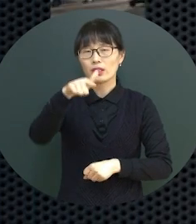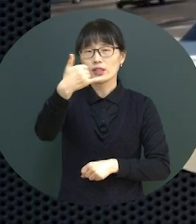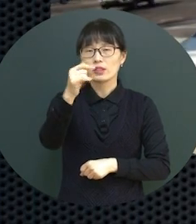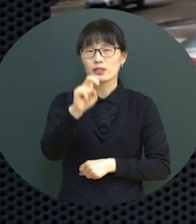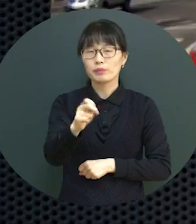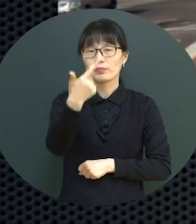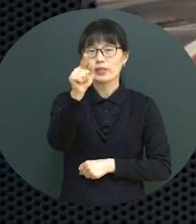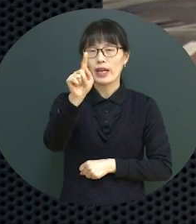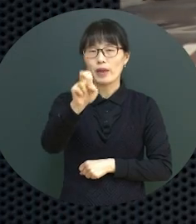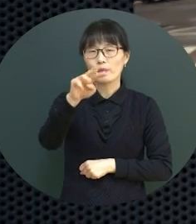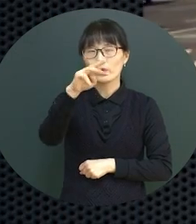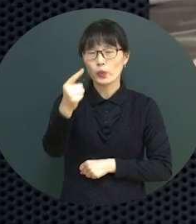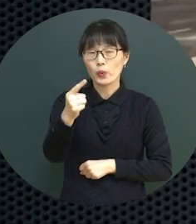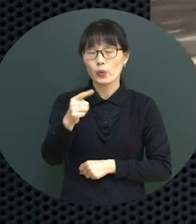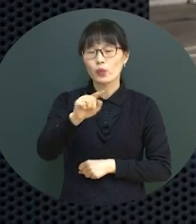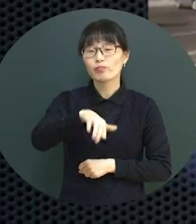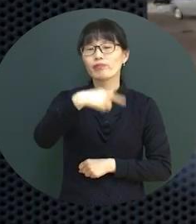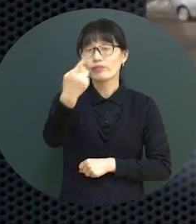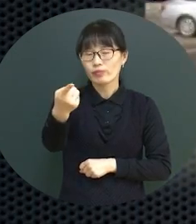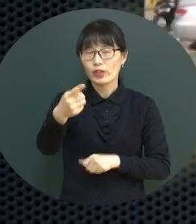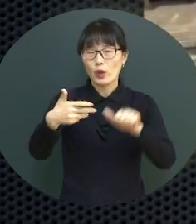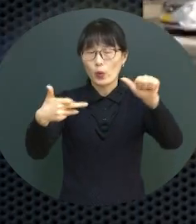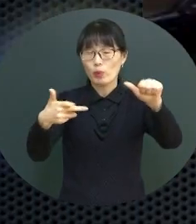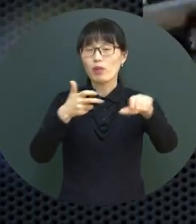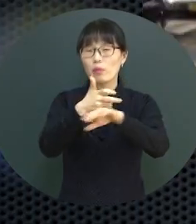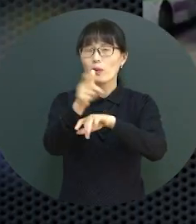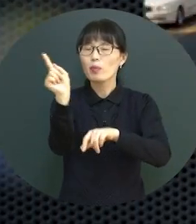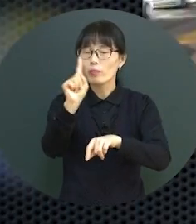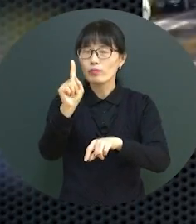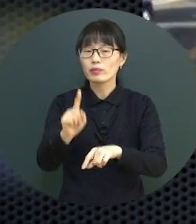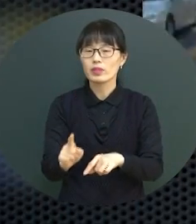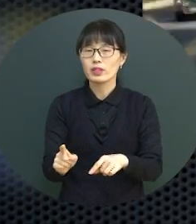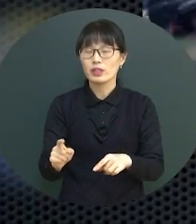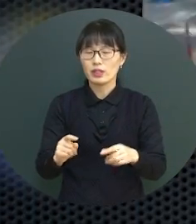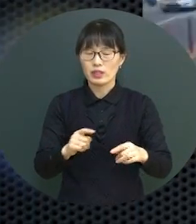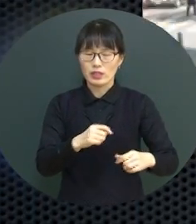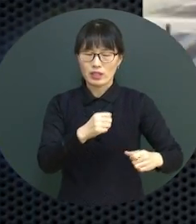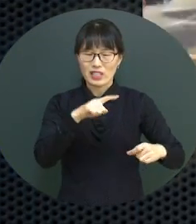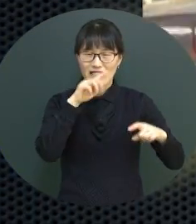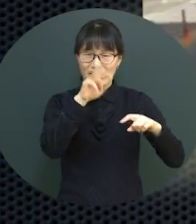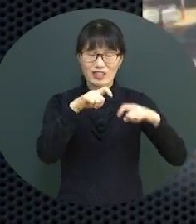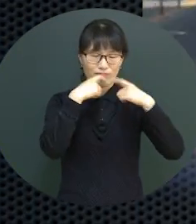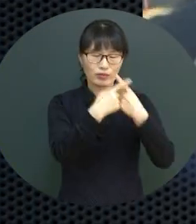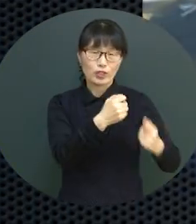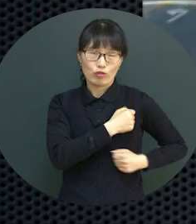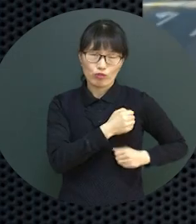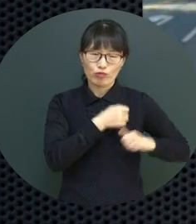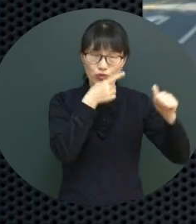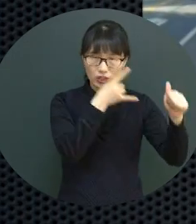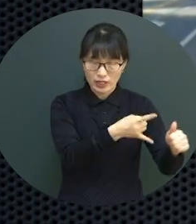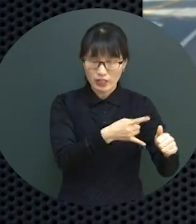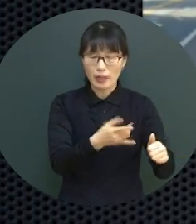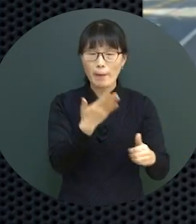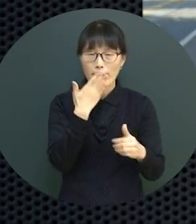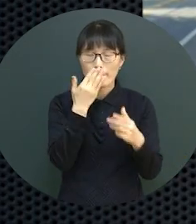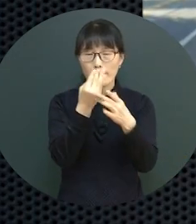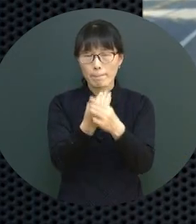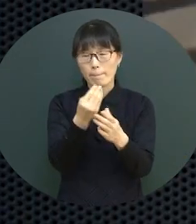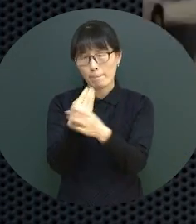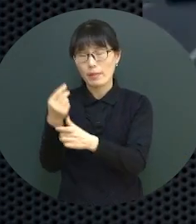금남로와 5.18 민주광장을 지나온 5.18 버스는 시민군들에게 주먹밥과 생필품을